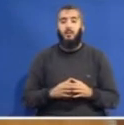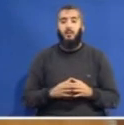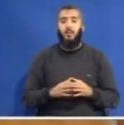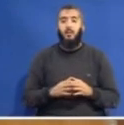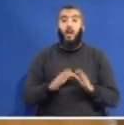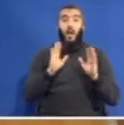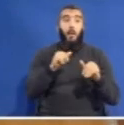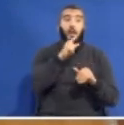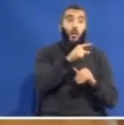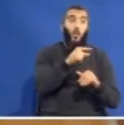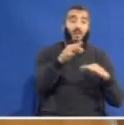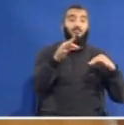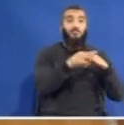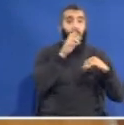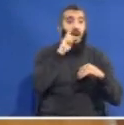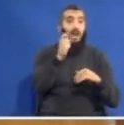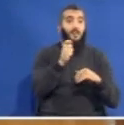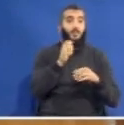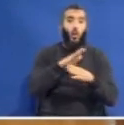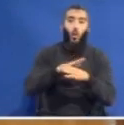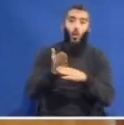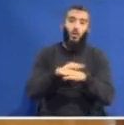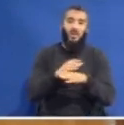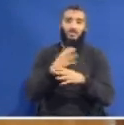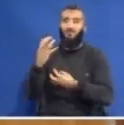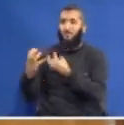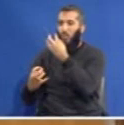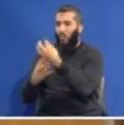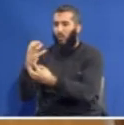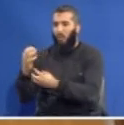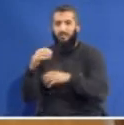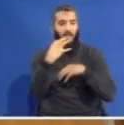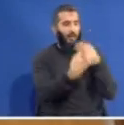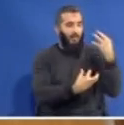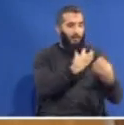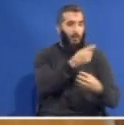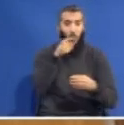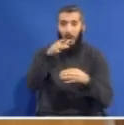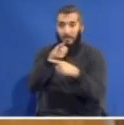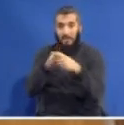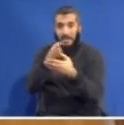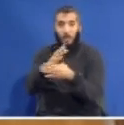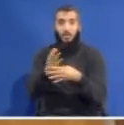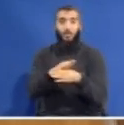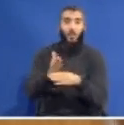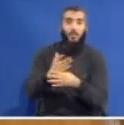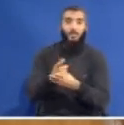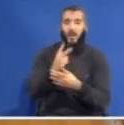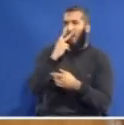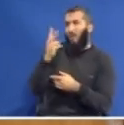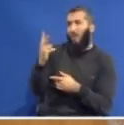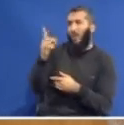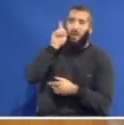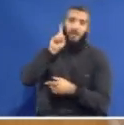والزوج يصير فيما بعد ذلك بين فكين الراحة، حينما ينظر إلى الزوجة صالحة،